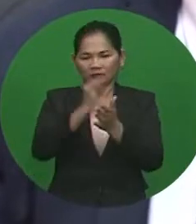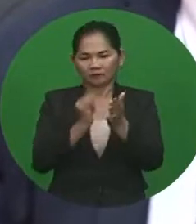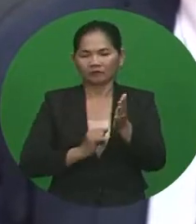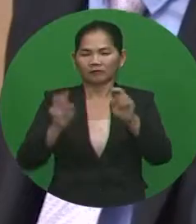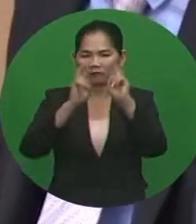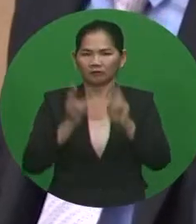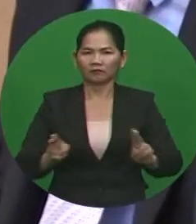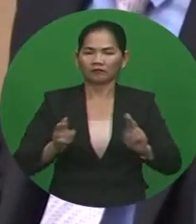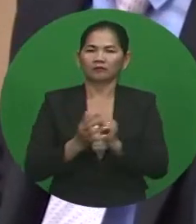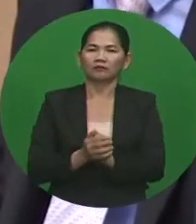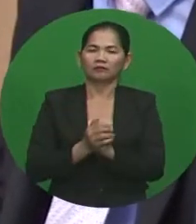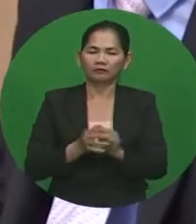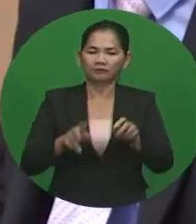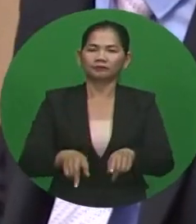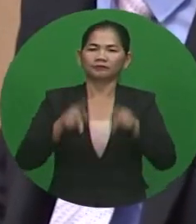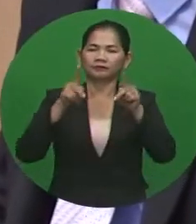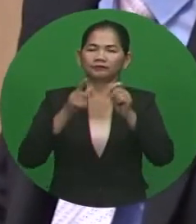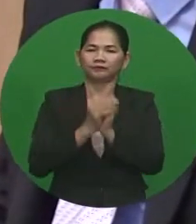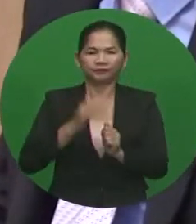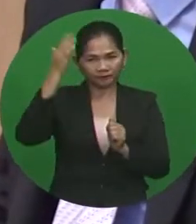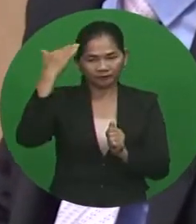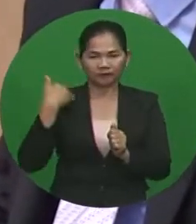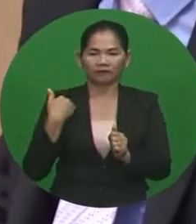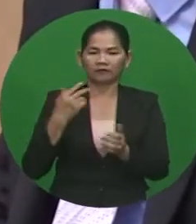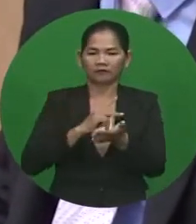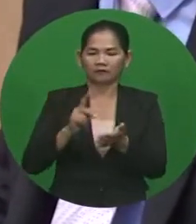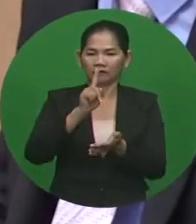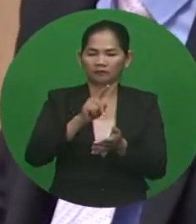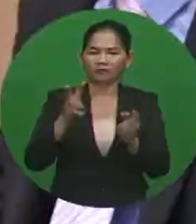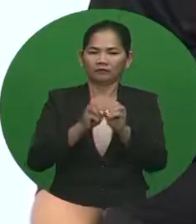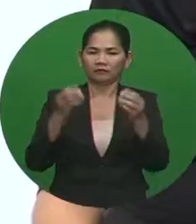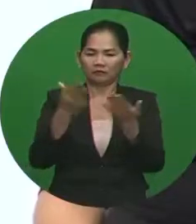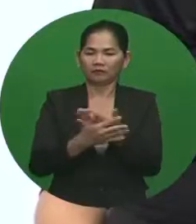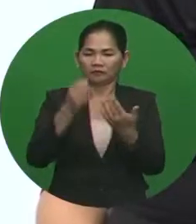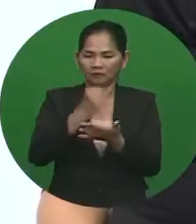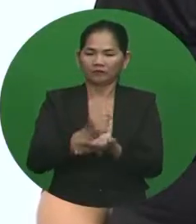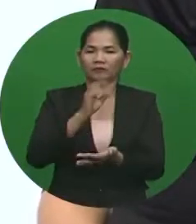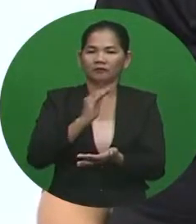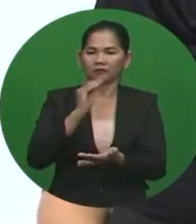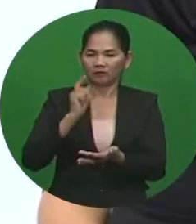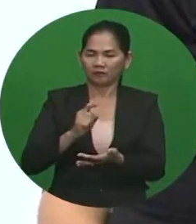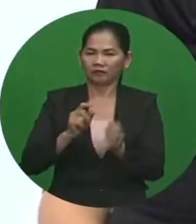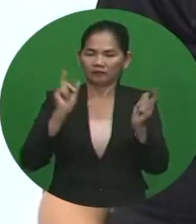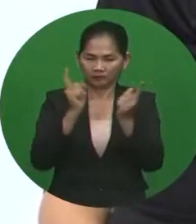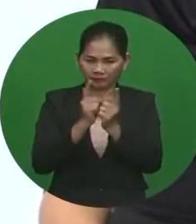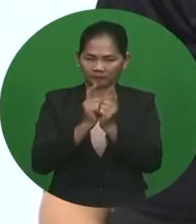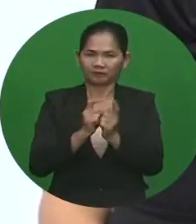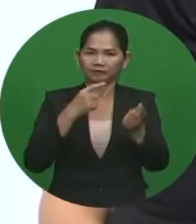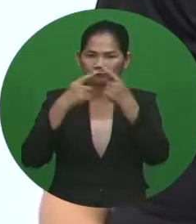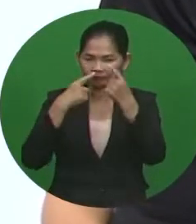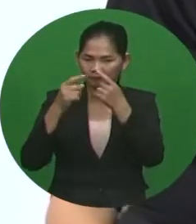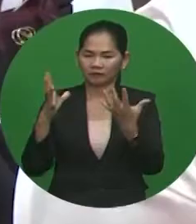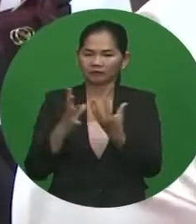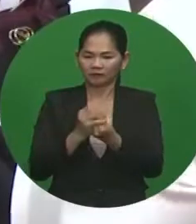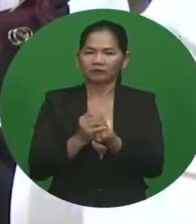ជាតិនៅក្នុងឱកាសនោះដែរលោកស្រីលេខាធិការស្ថានទូតស៊ុយអែតប្រចាំកម្ពុជាក៏បានចូលរួមនៅមតិយោបល់មួយ